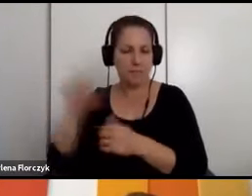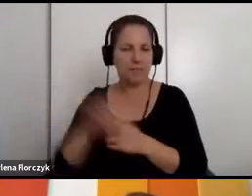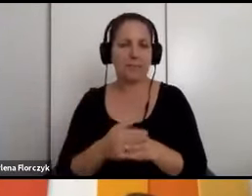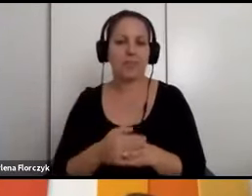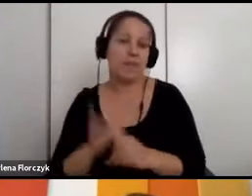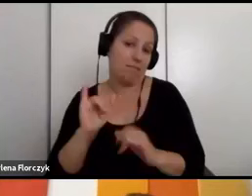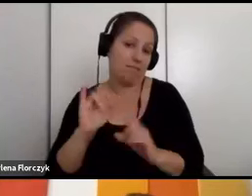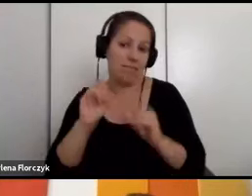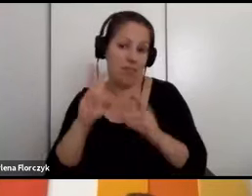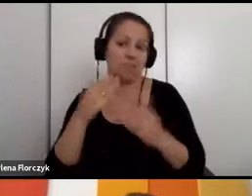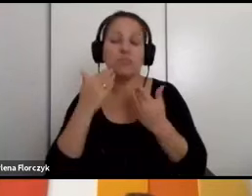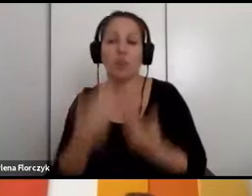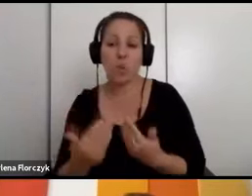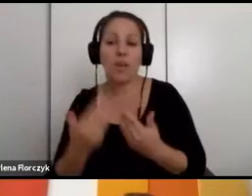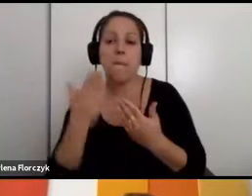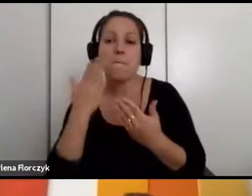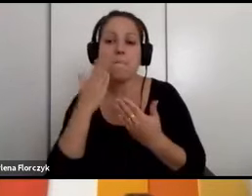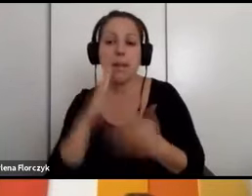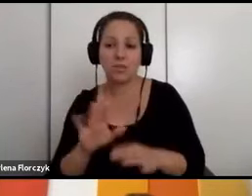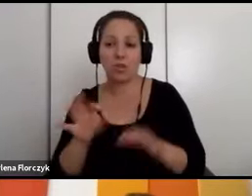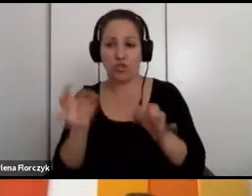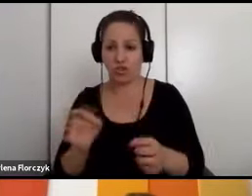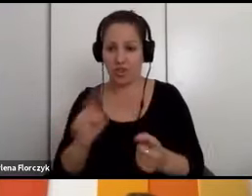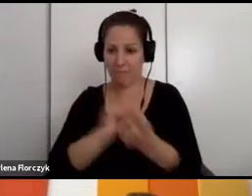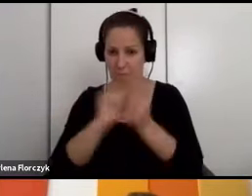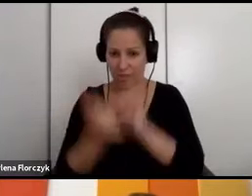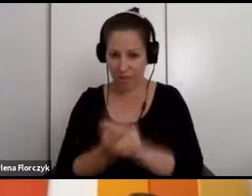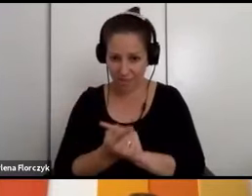No i tak, dziękujemy bardzo za dzisiejsze spotkanie.